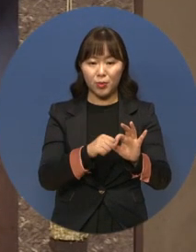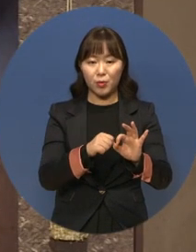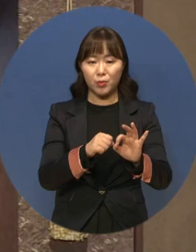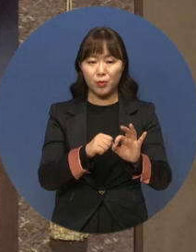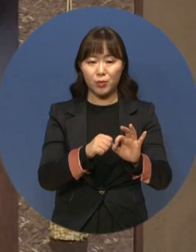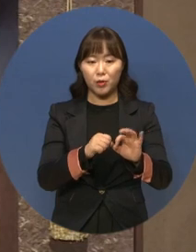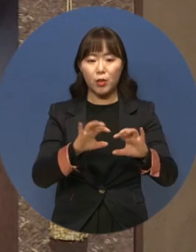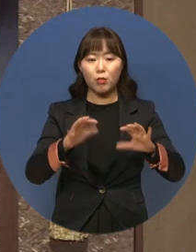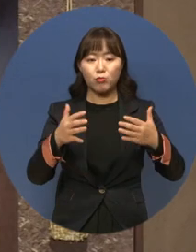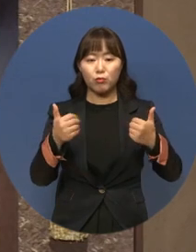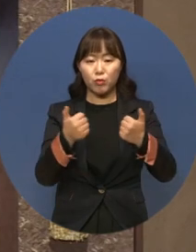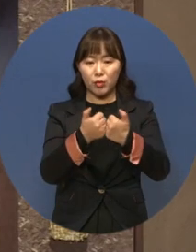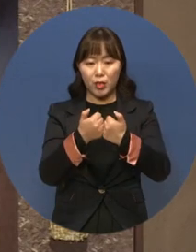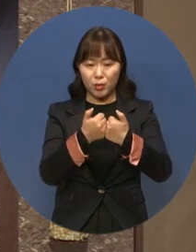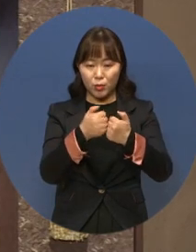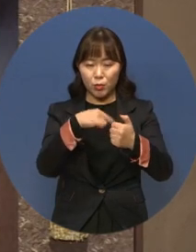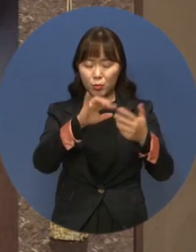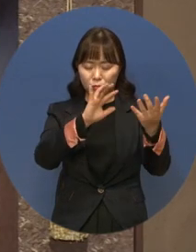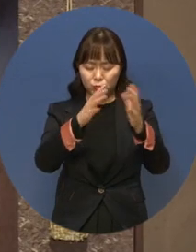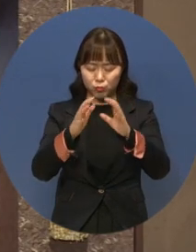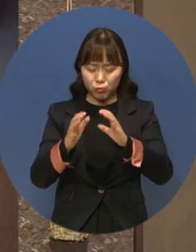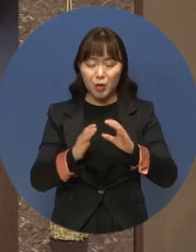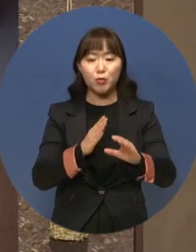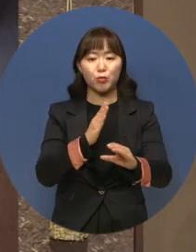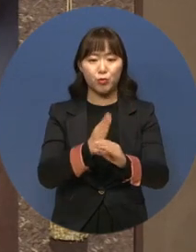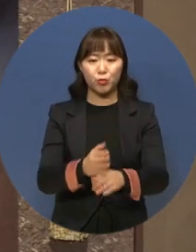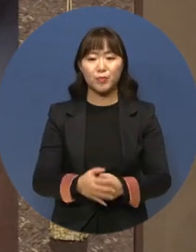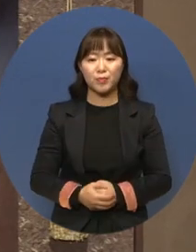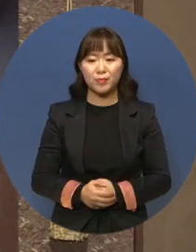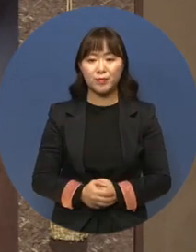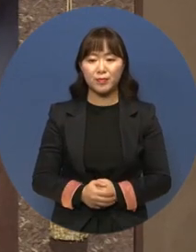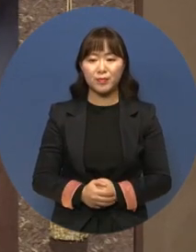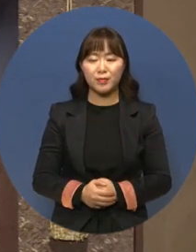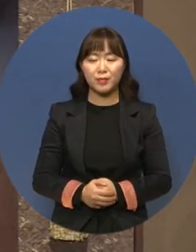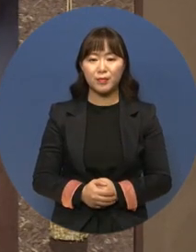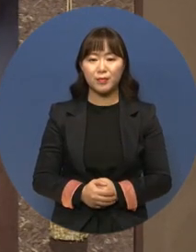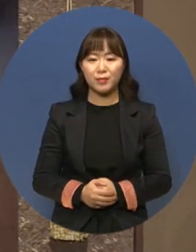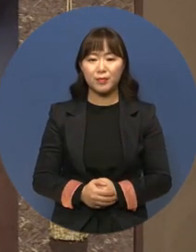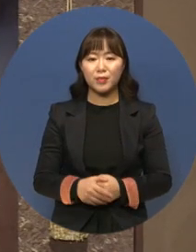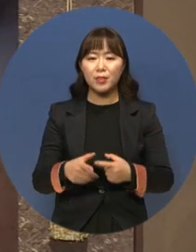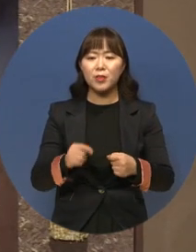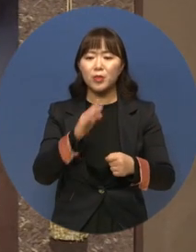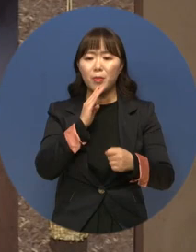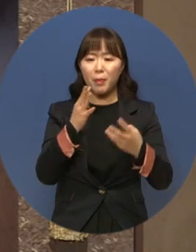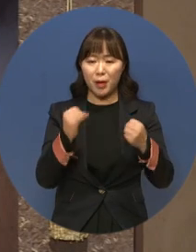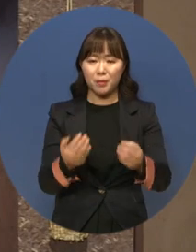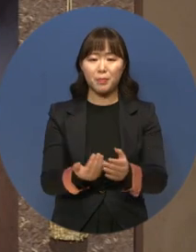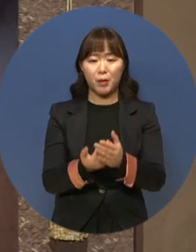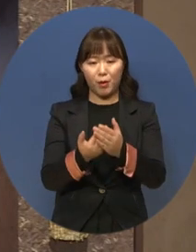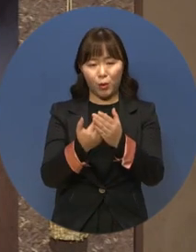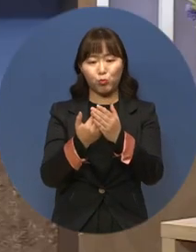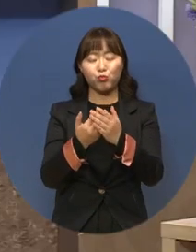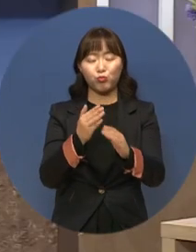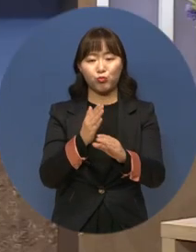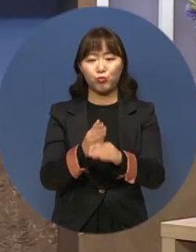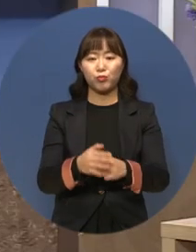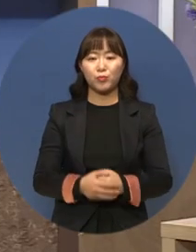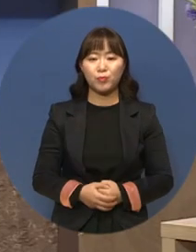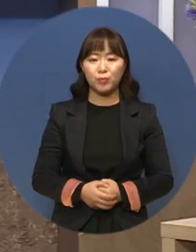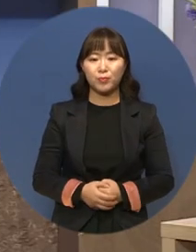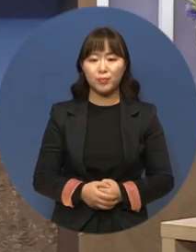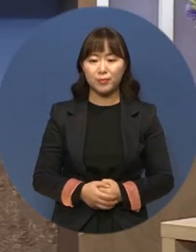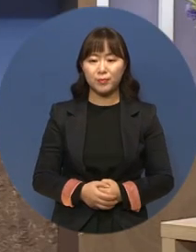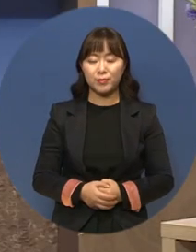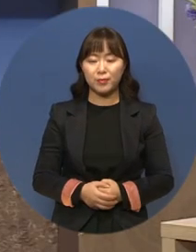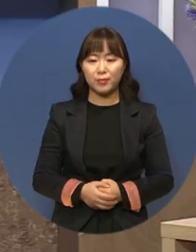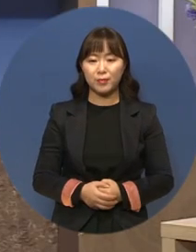어쨌든 국회에서도 계속 지금 논의 중에 있는 부분들이고요. 그리고 하여간 많은 진전을 가지고 있는 사항들이죠. 네. 네.